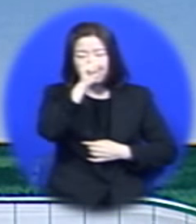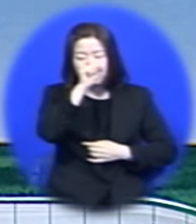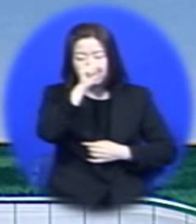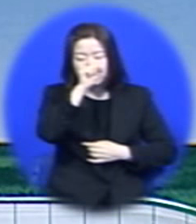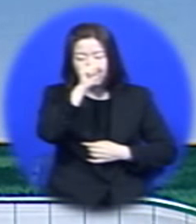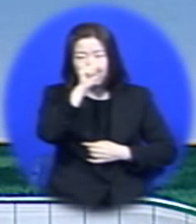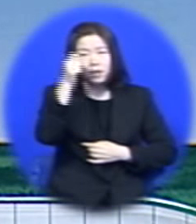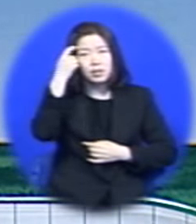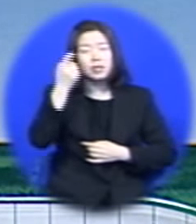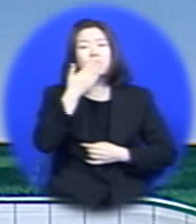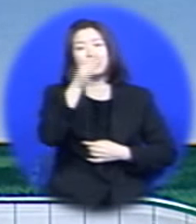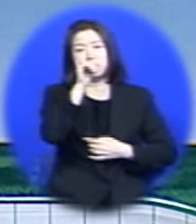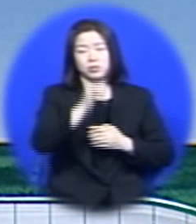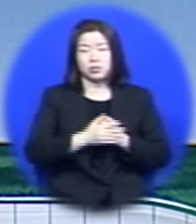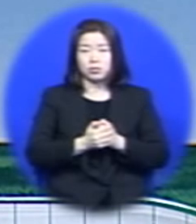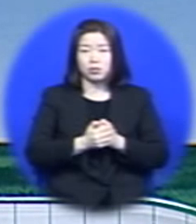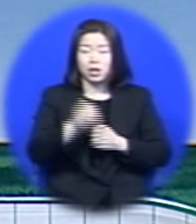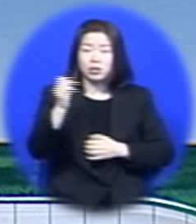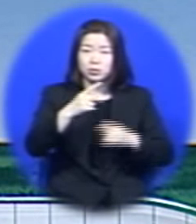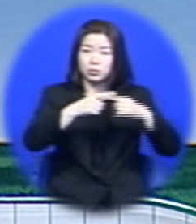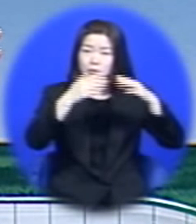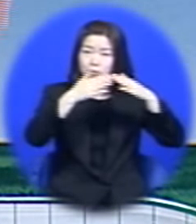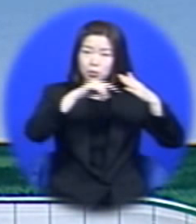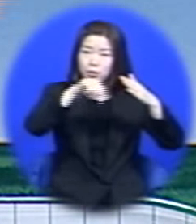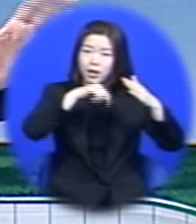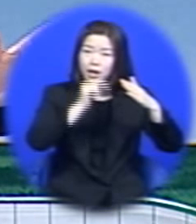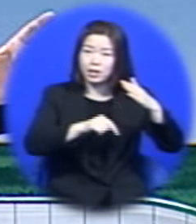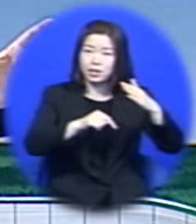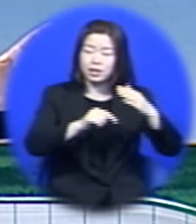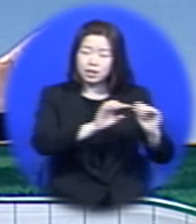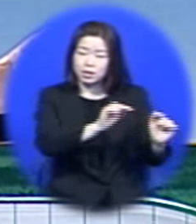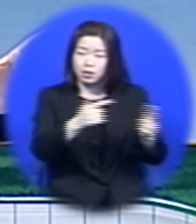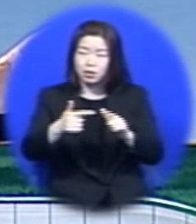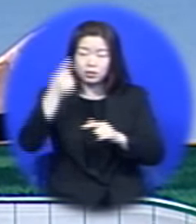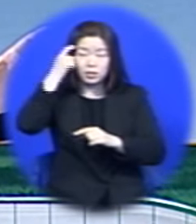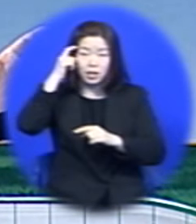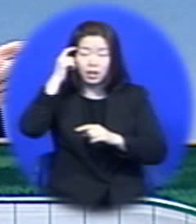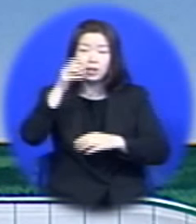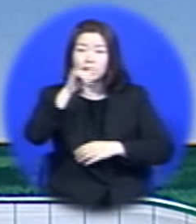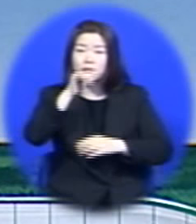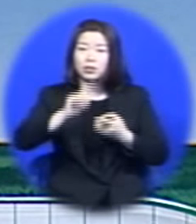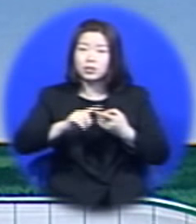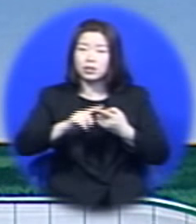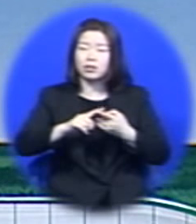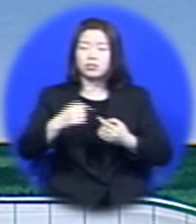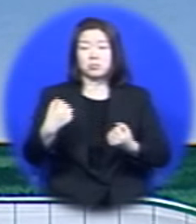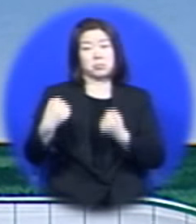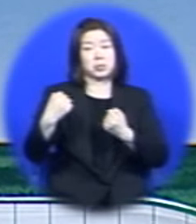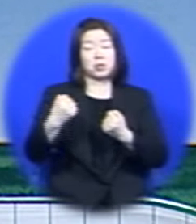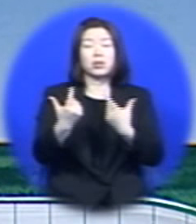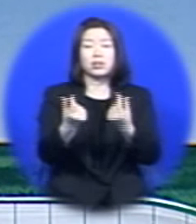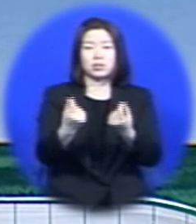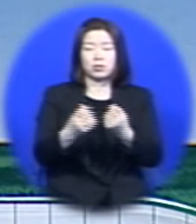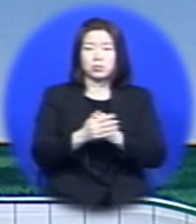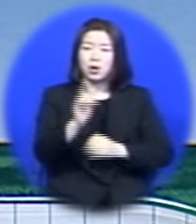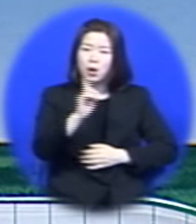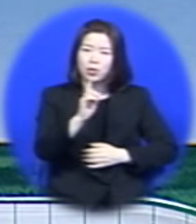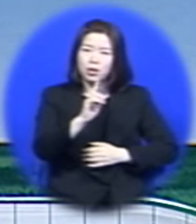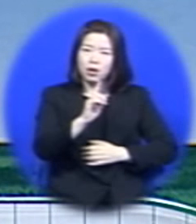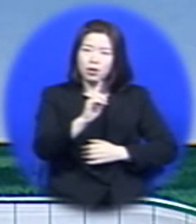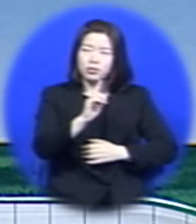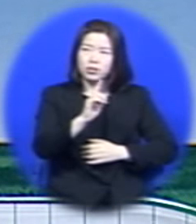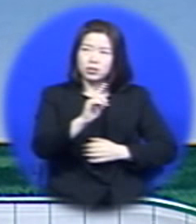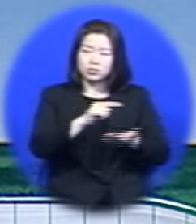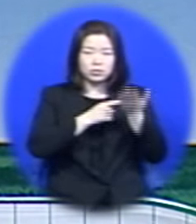있어요. 그리고 교회 안에 여러 의견이 있는 것은 건강한 거잖아요. 어떤 안에 대해서 반대 의견이 있을 수